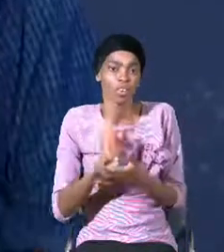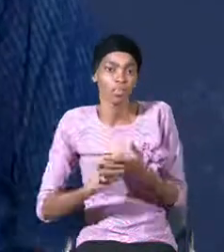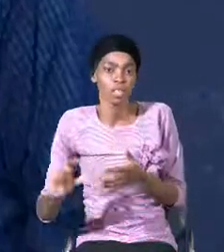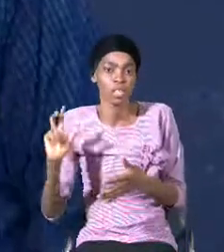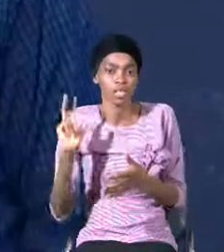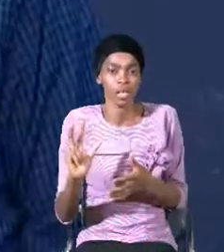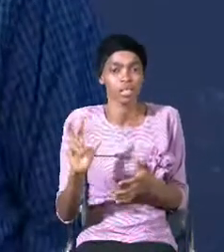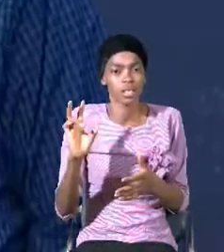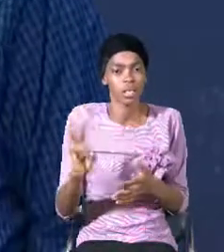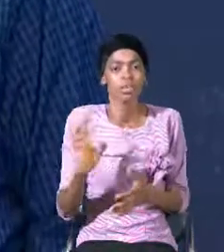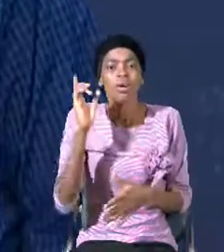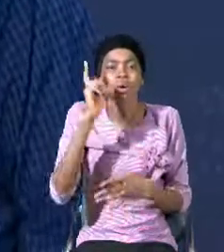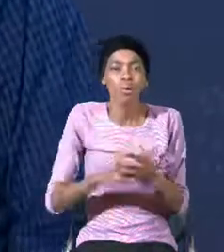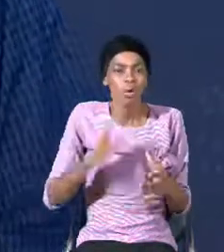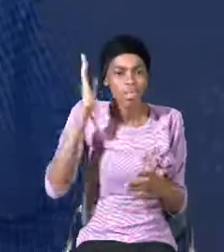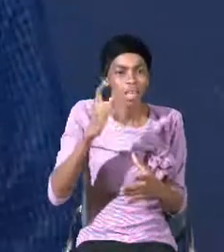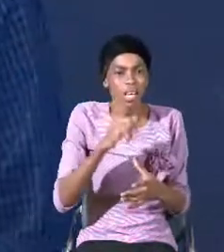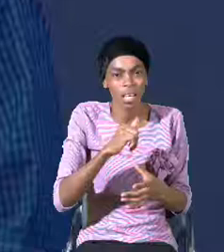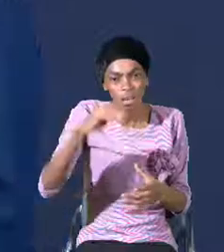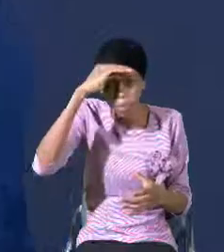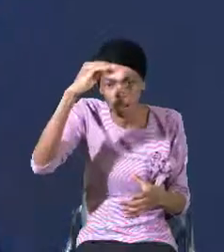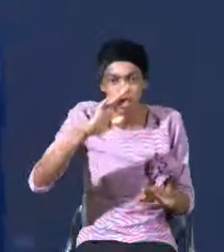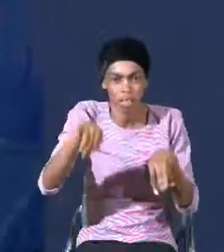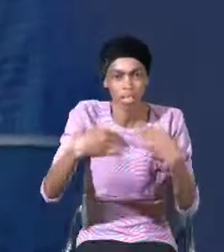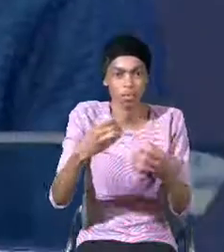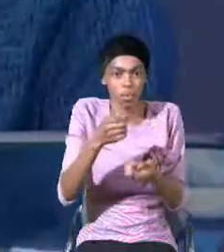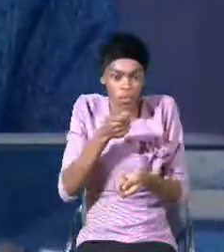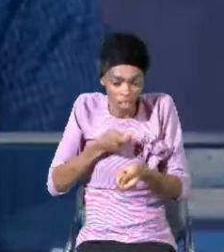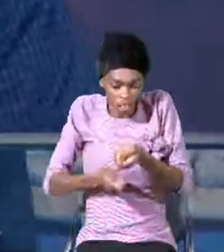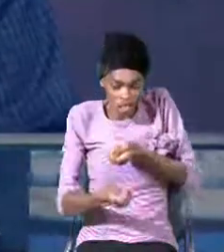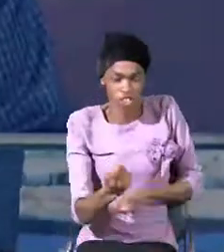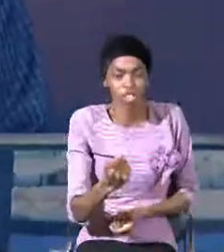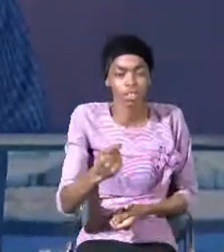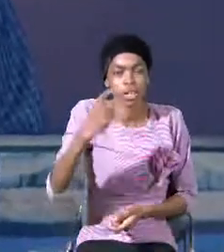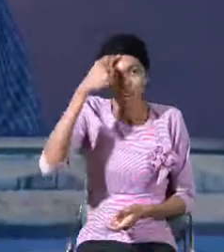37 dit, que donnerait un homme en échange de son âme?